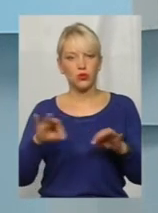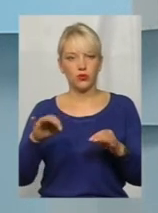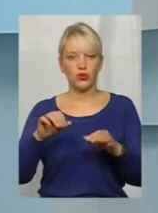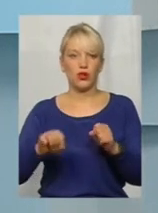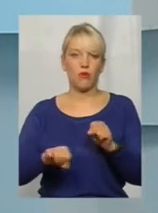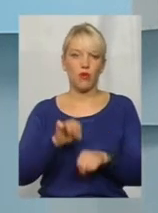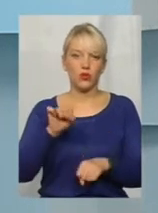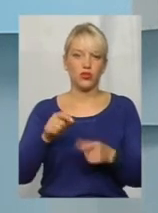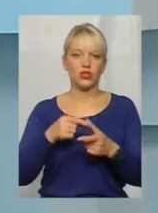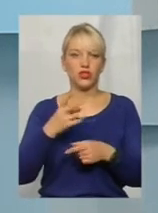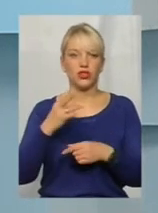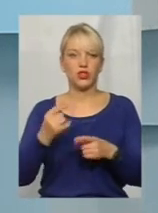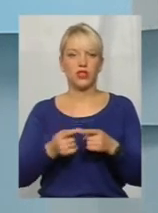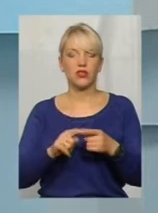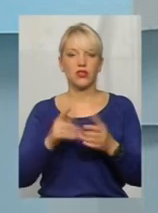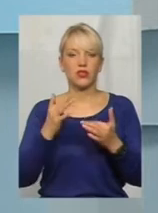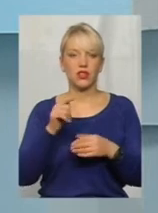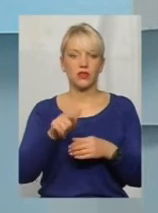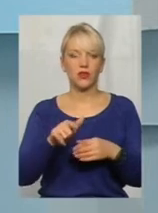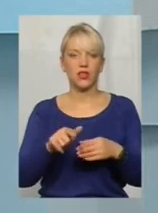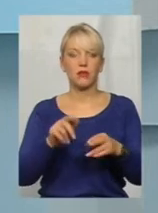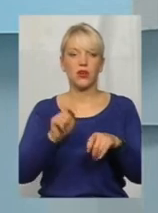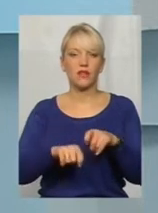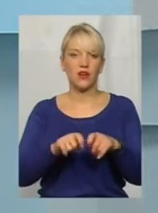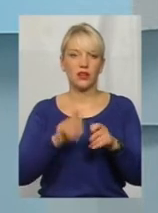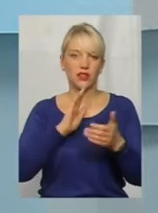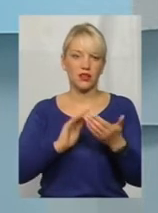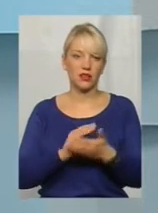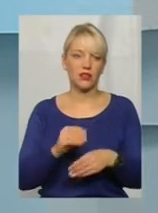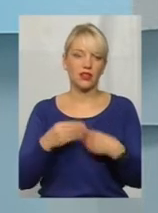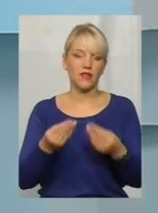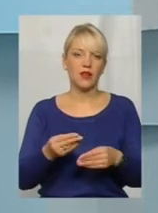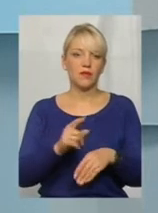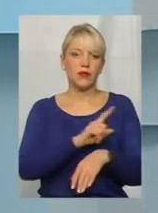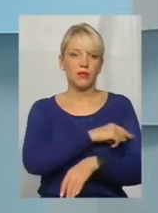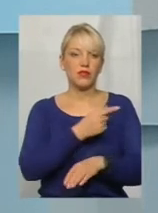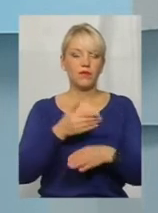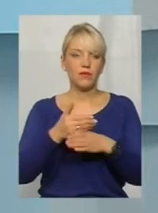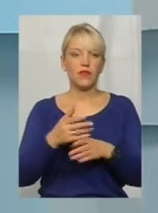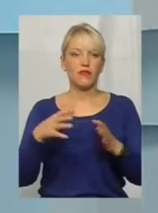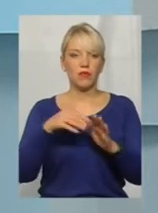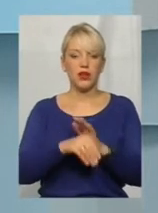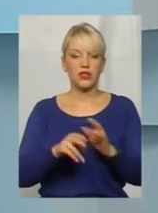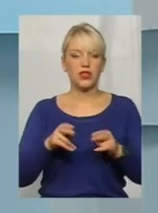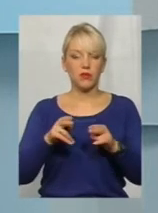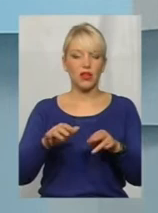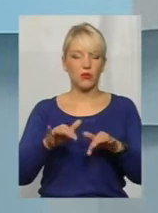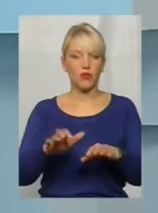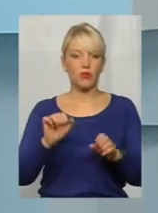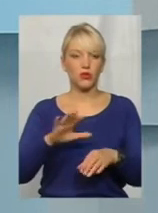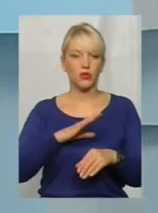ні, оскільки вони саме перевіряють якості надання допомоги. В межах кримінального провадження може бути призначено